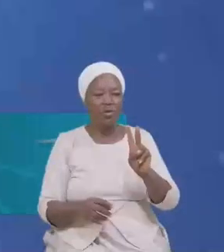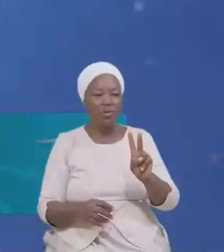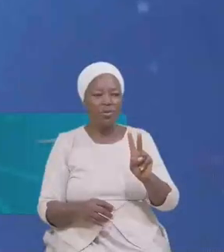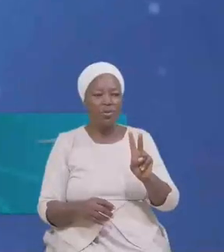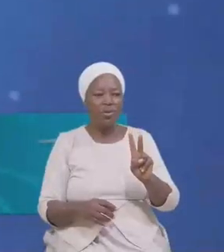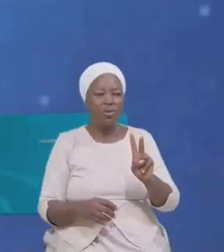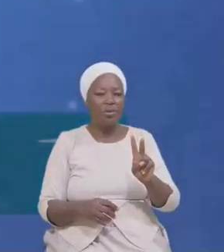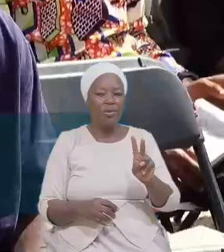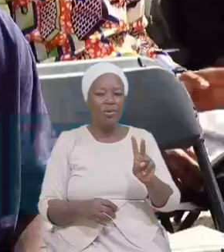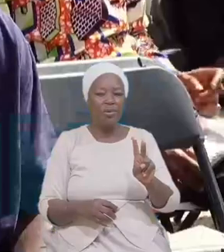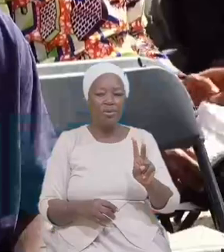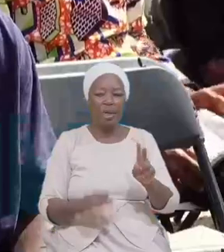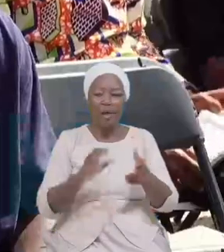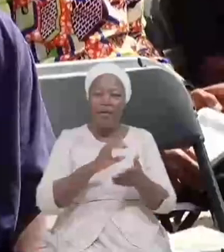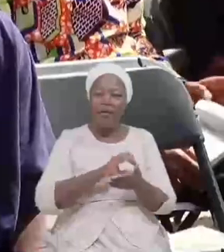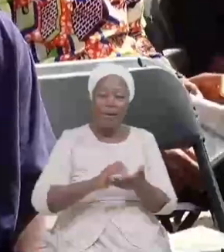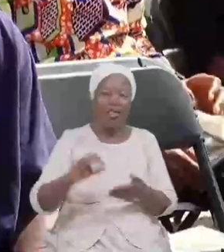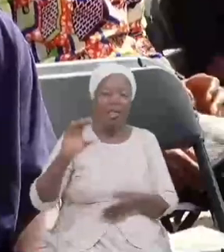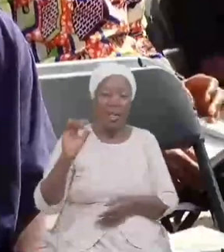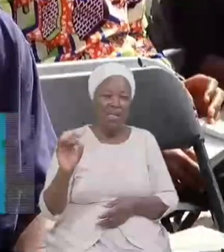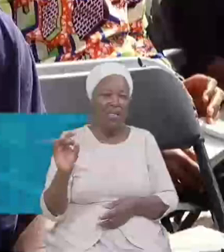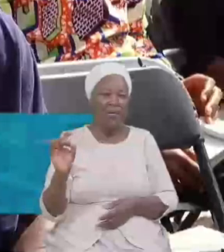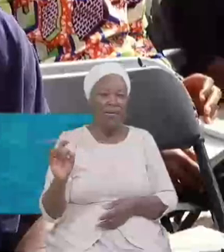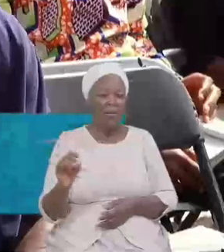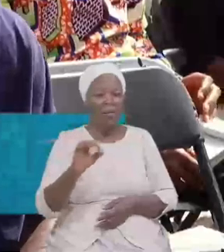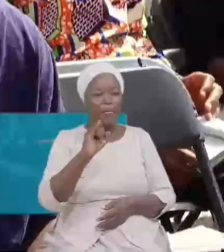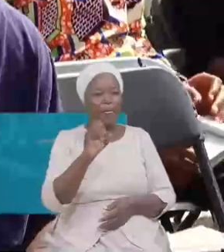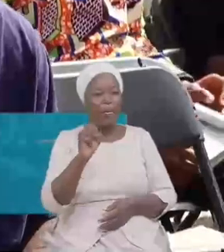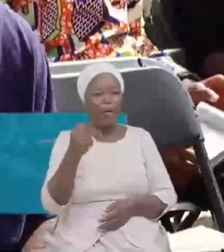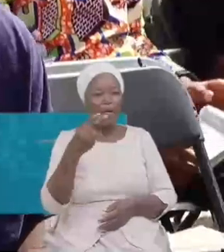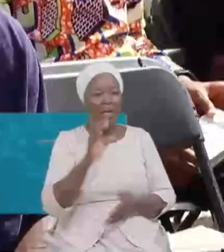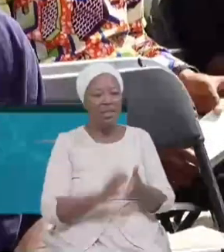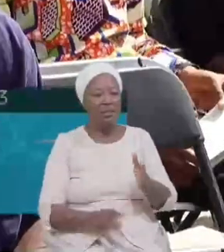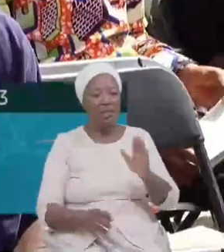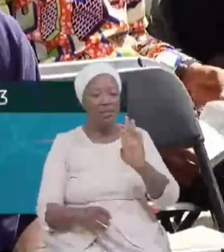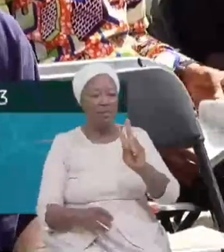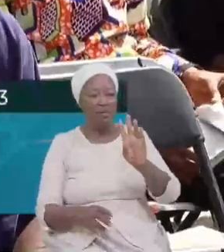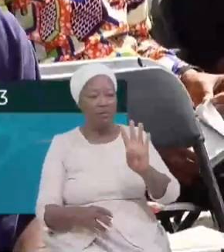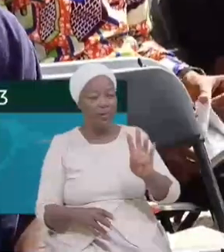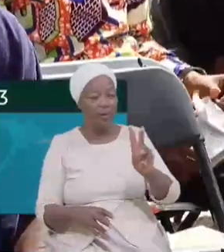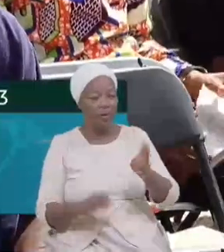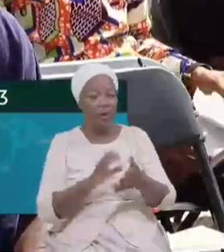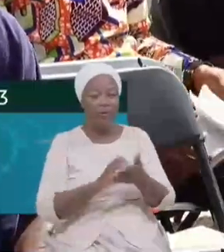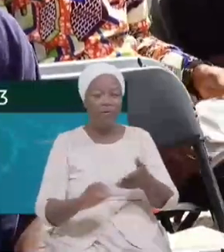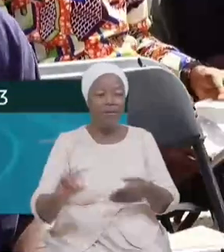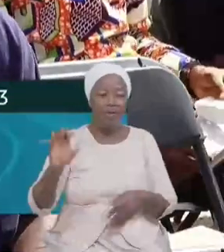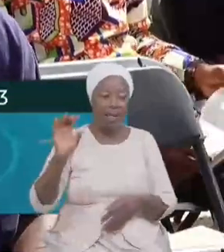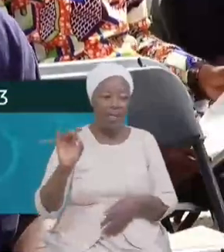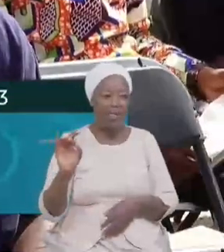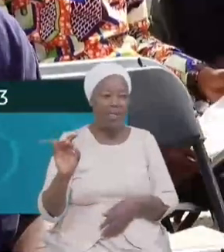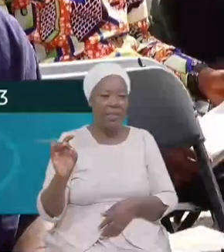ici le verset Ésaïe 42, verset